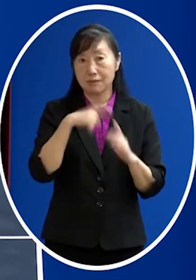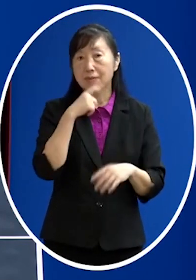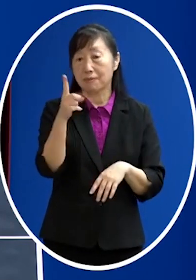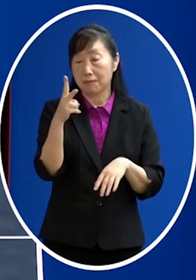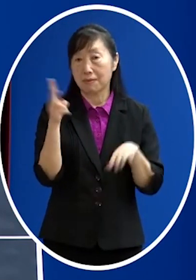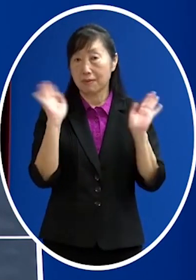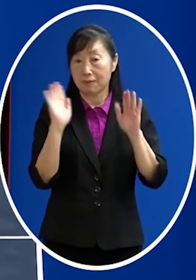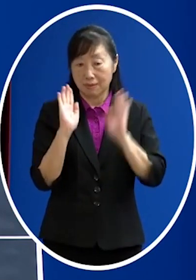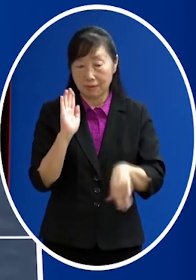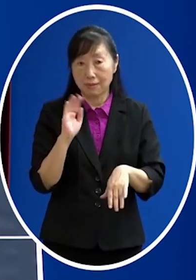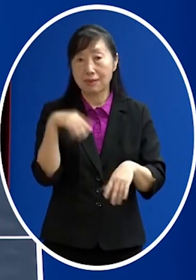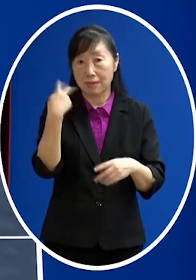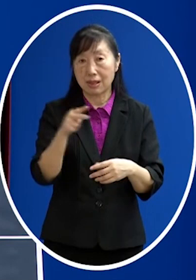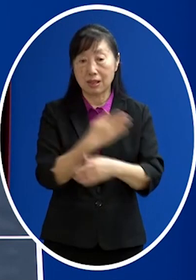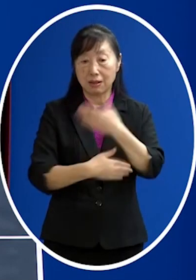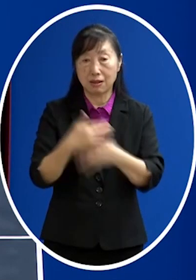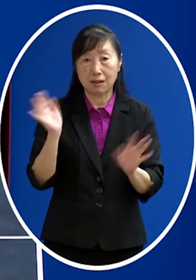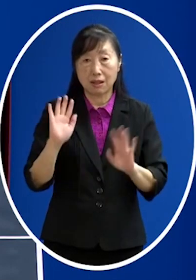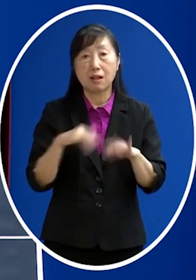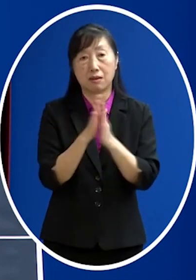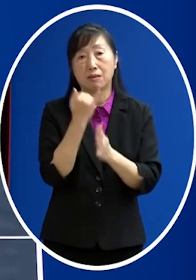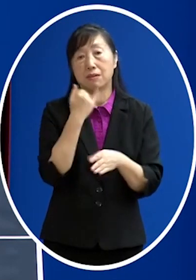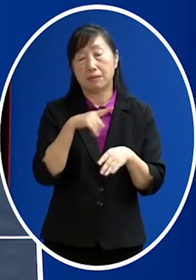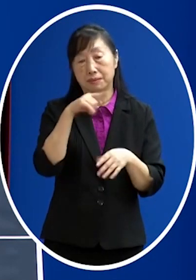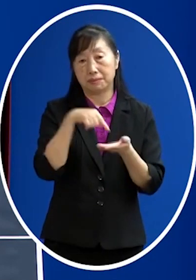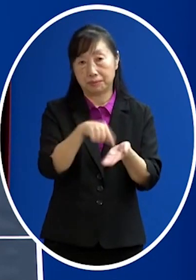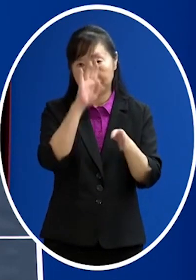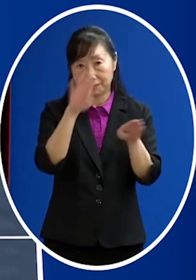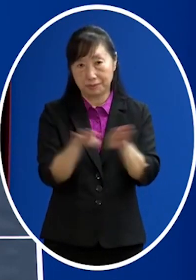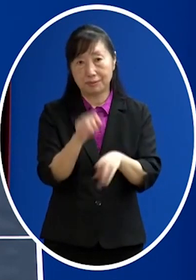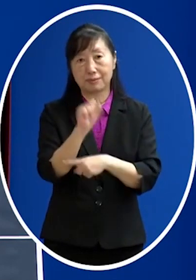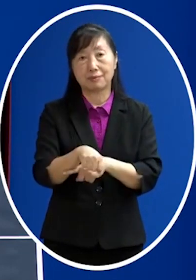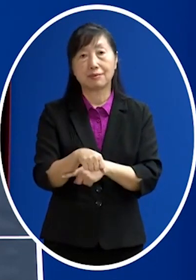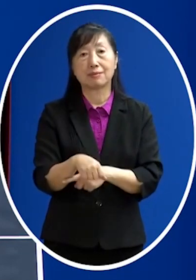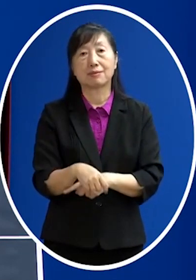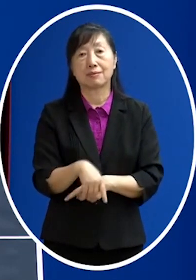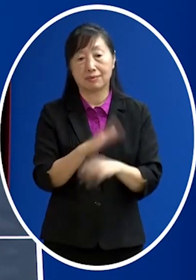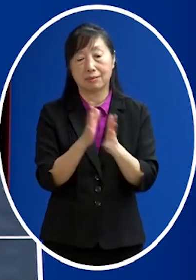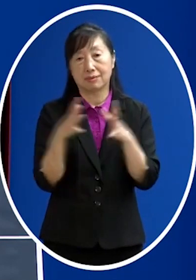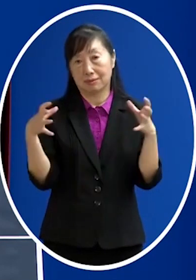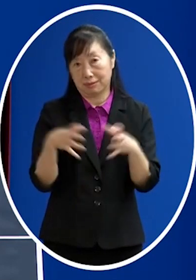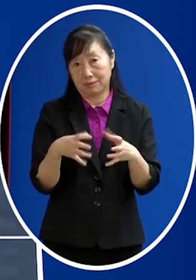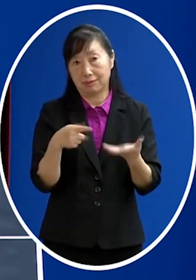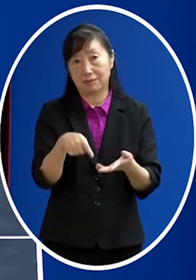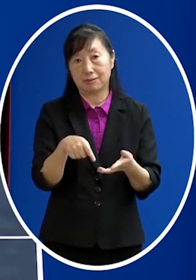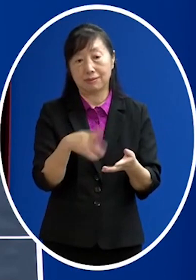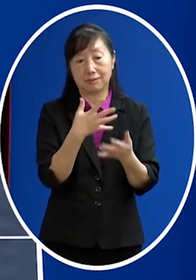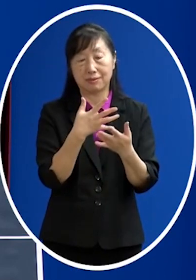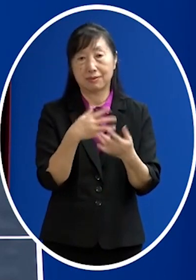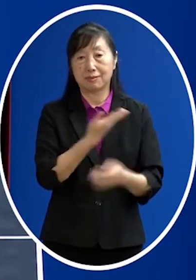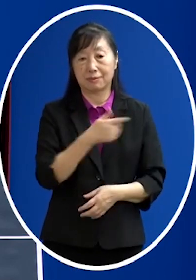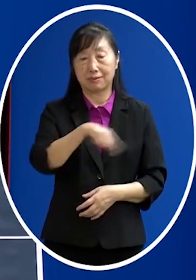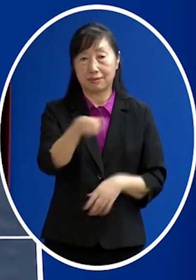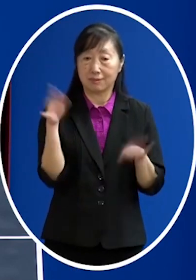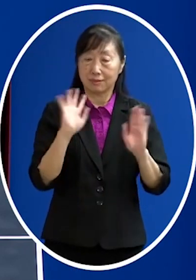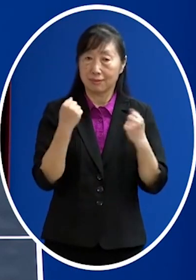女的爸爸妈妈可以来请防疫照顾假来在这个过程当中共同度过学生在家以及